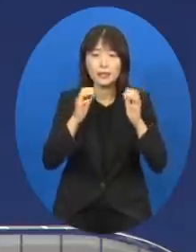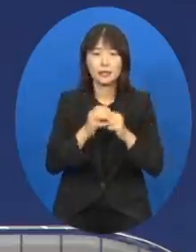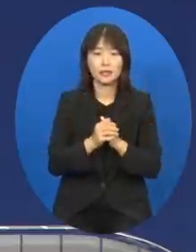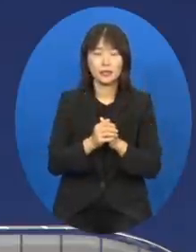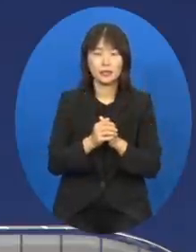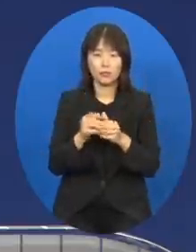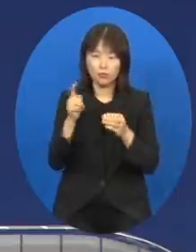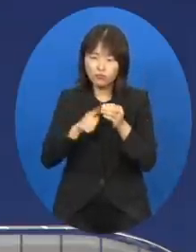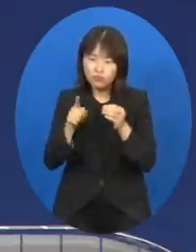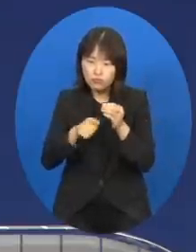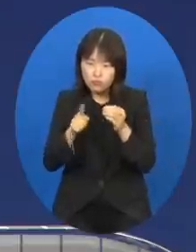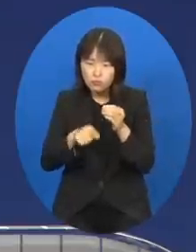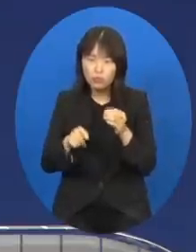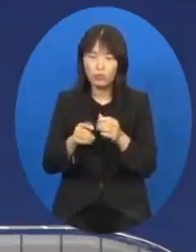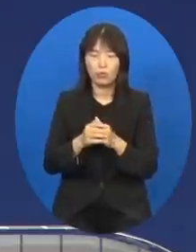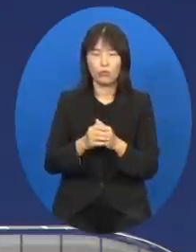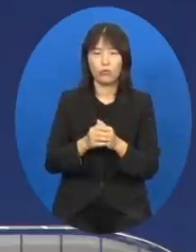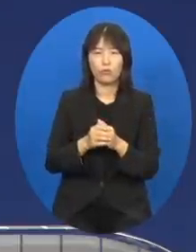불교도에게도, 무슬림에게도,